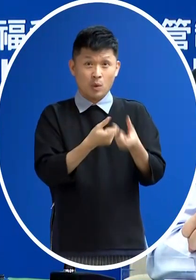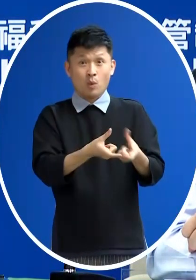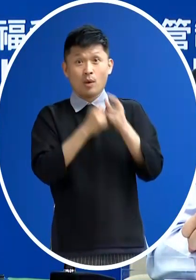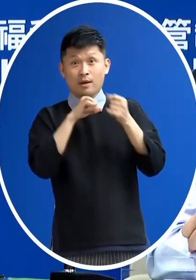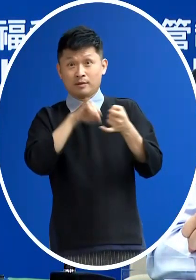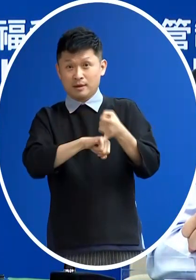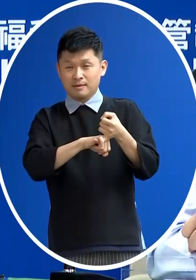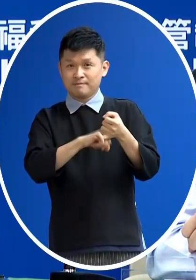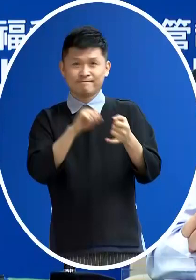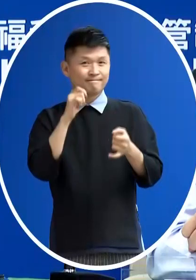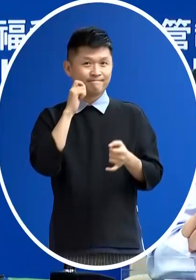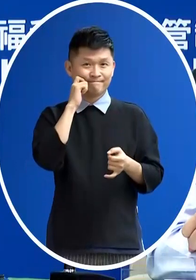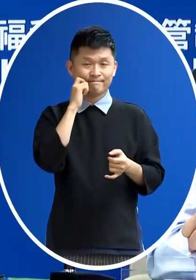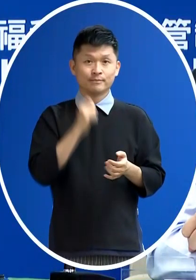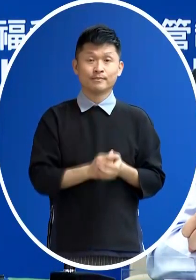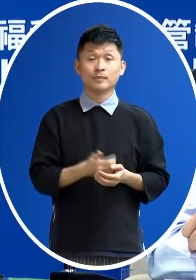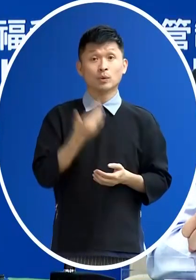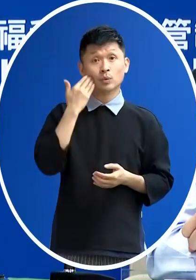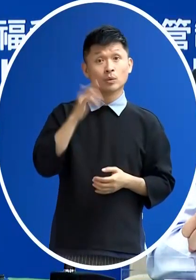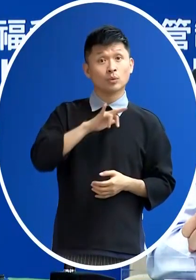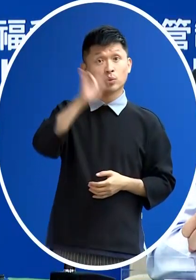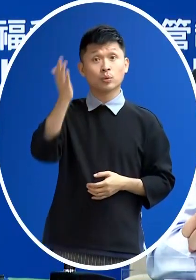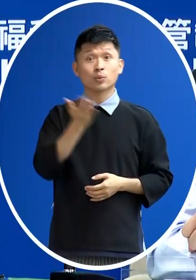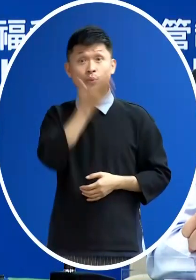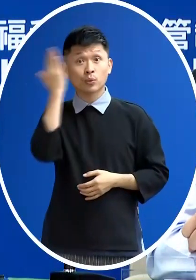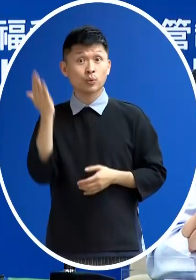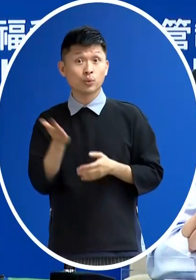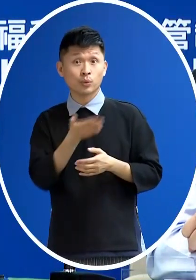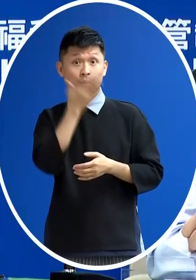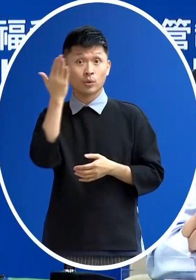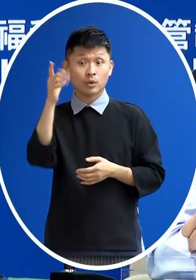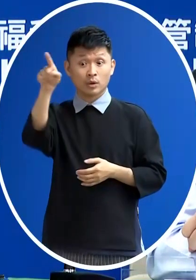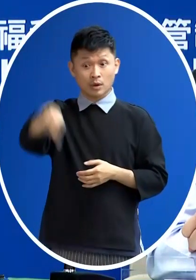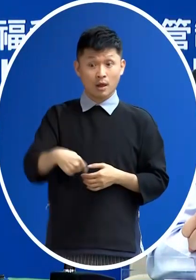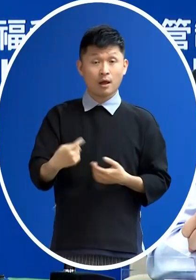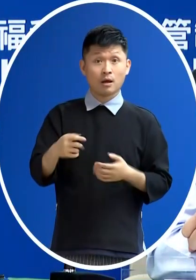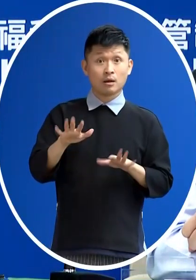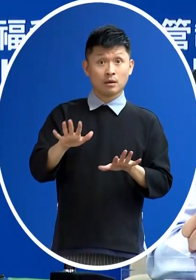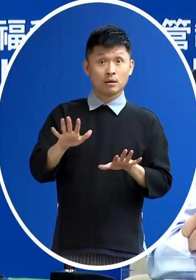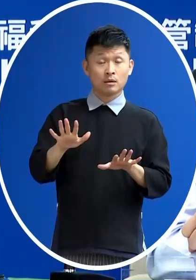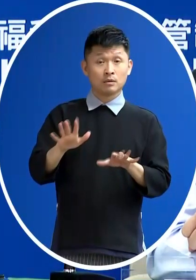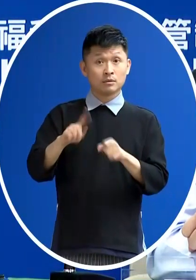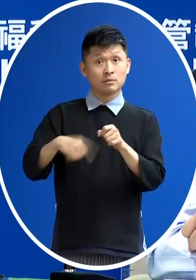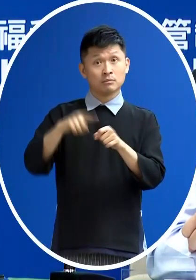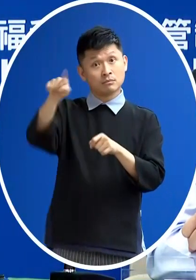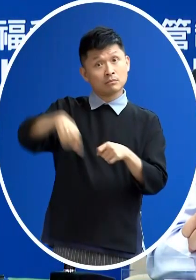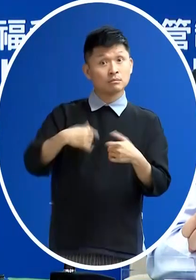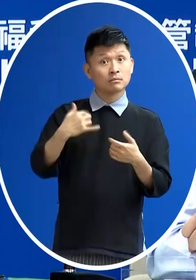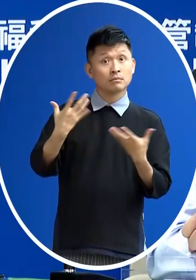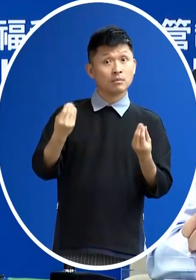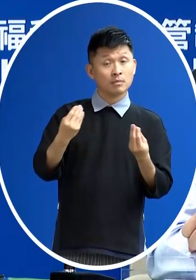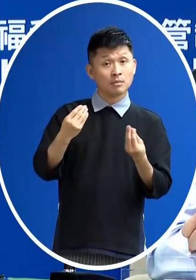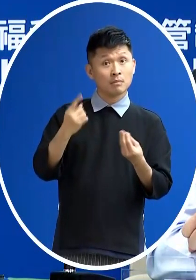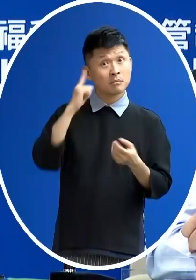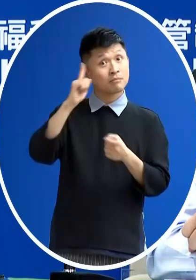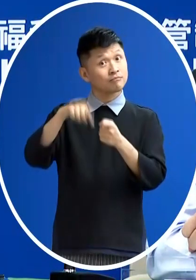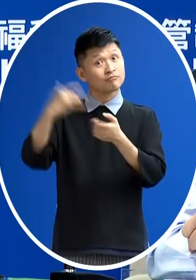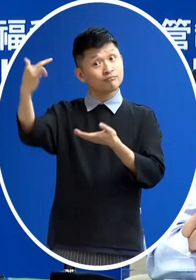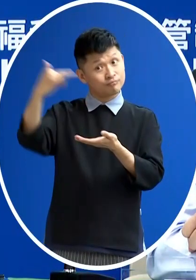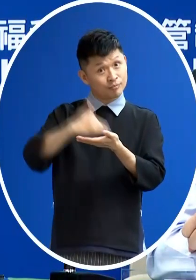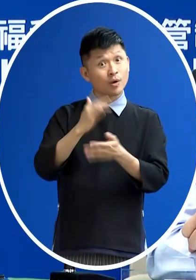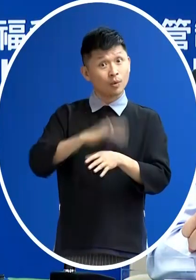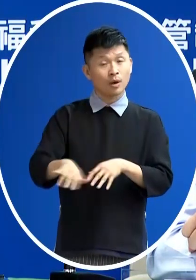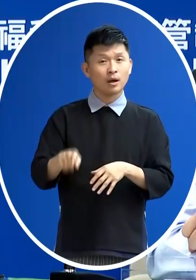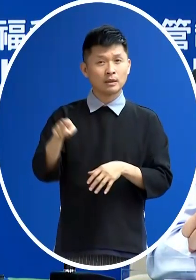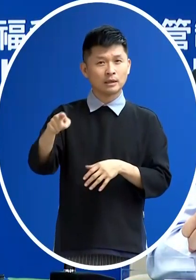难。至于旅游客的话，今年没有来，他明年就很有可能会来。好，我一说这个行李